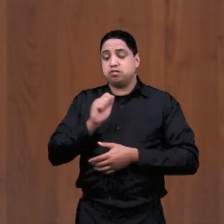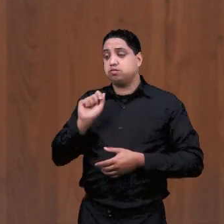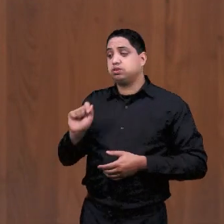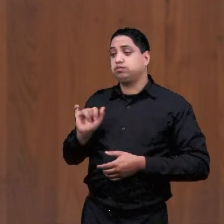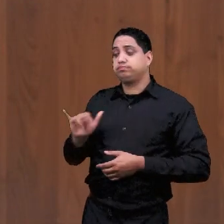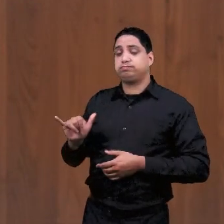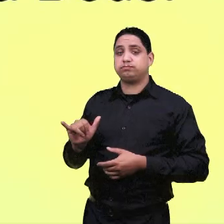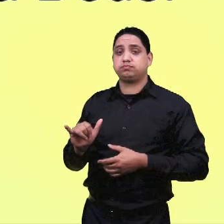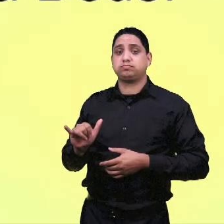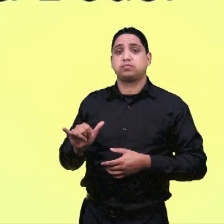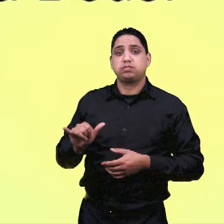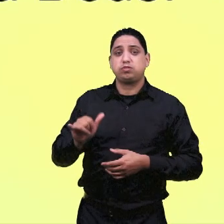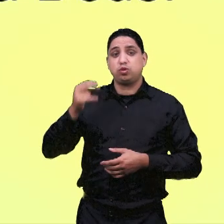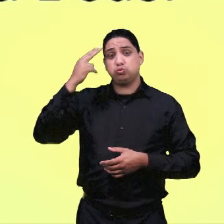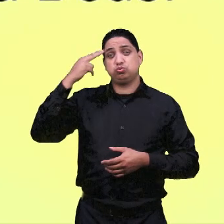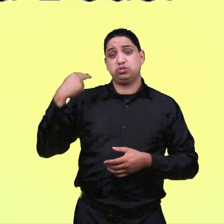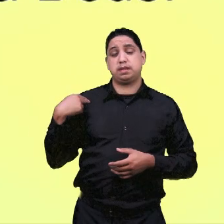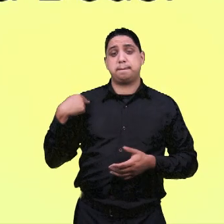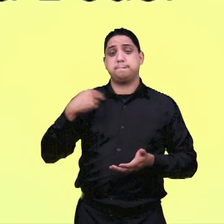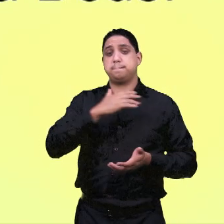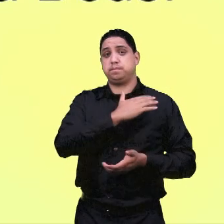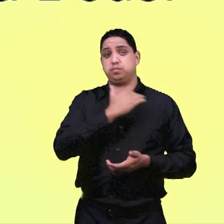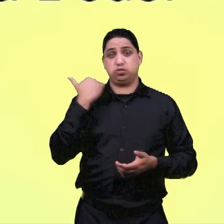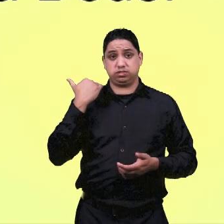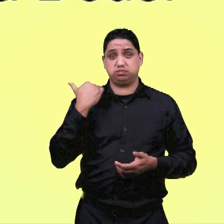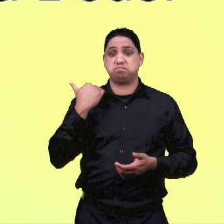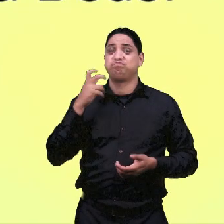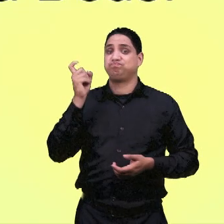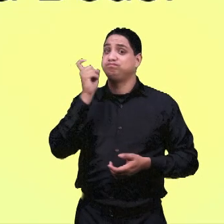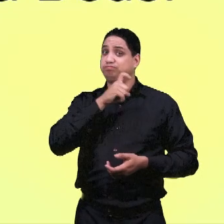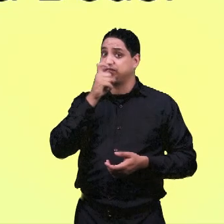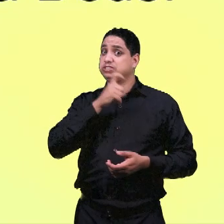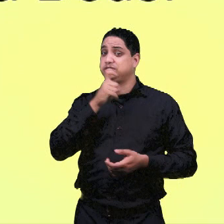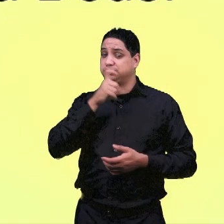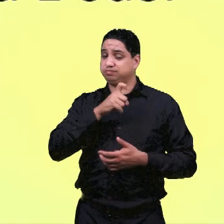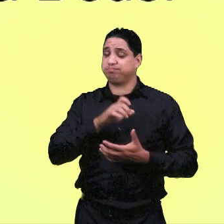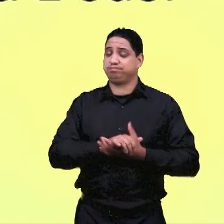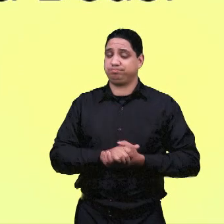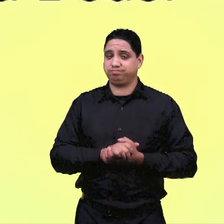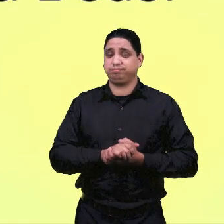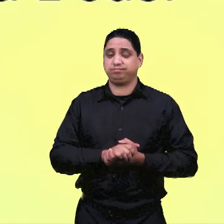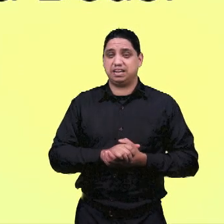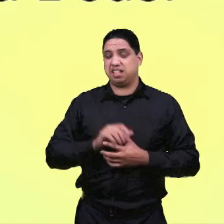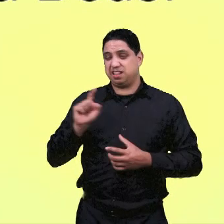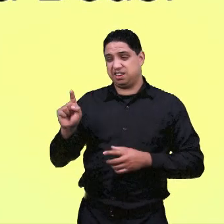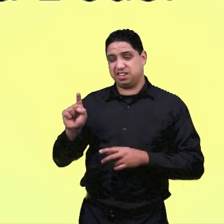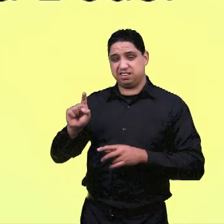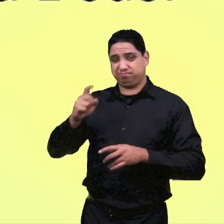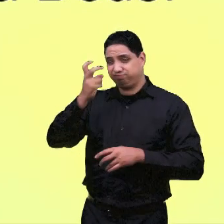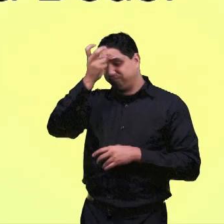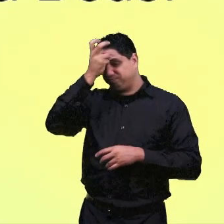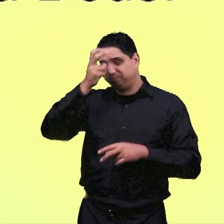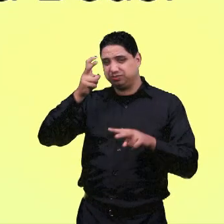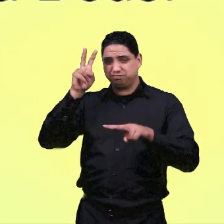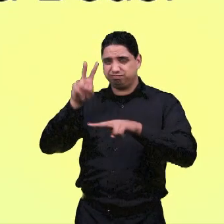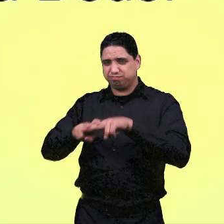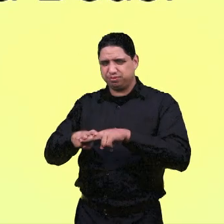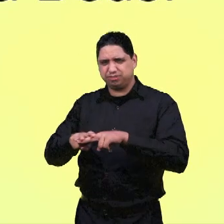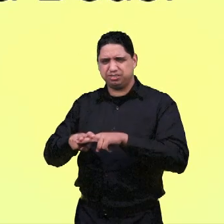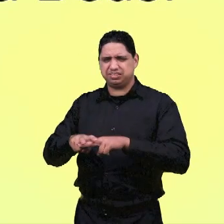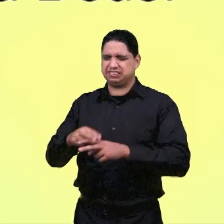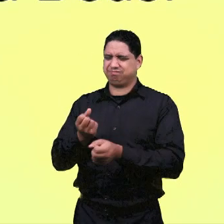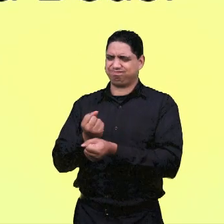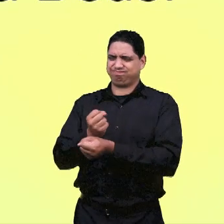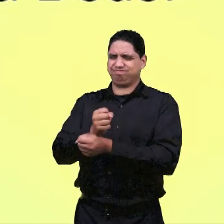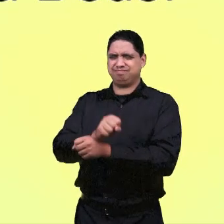dit à Jacob que Joseph, son fils, était mort. Ils ont menti à leur père. Et en Égypte, Joseph a beaucoup souffert. Il est